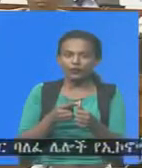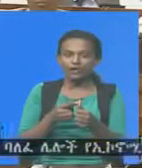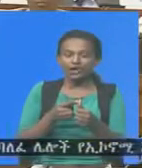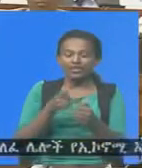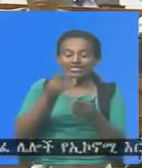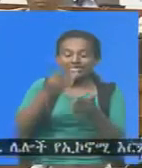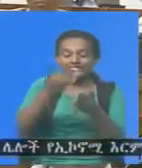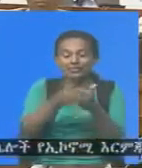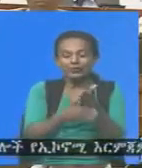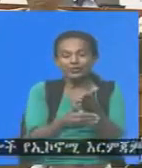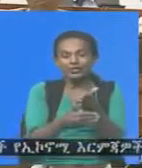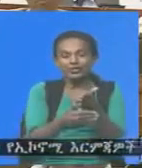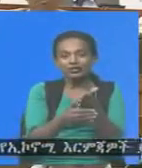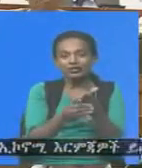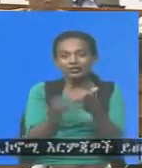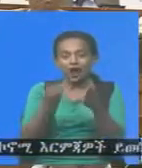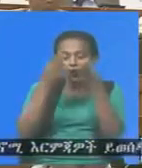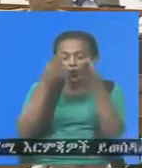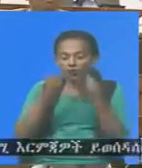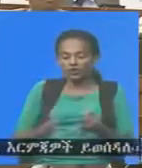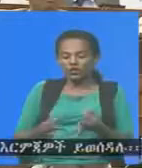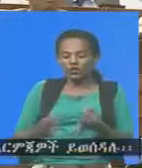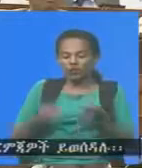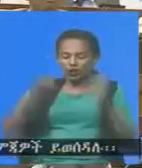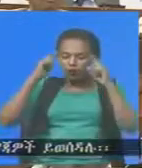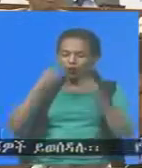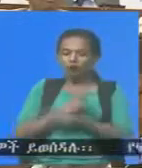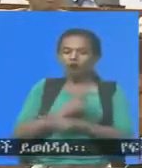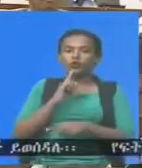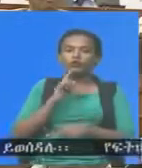ድንበርና ወሰን ማምታታት ነው።